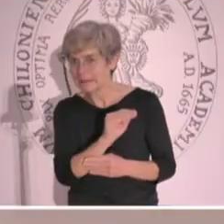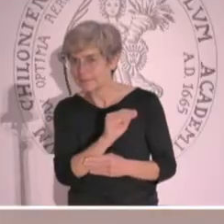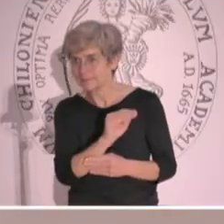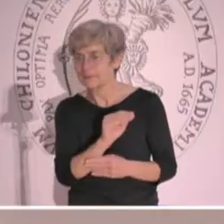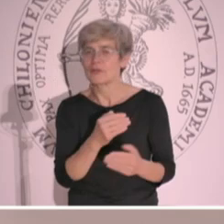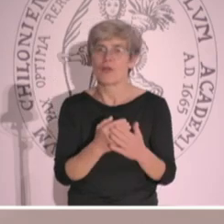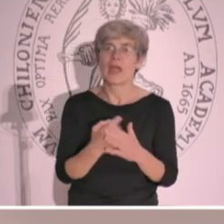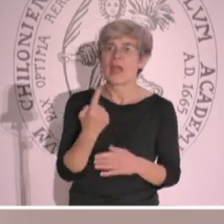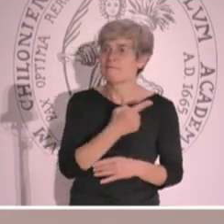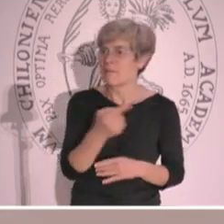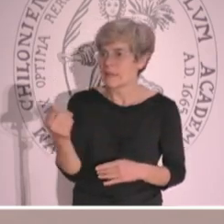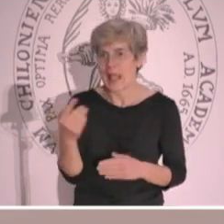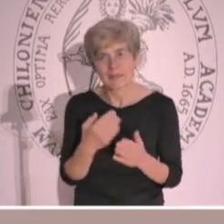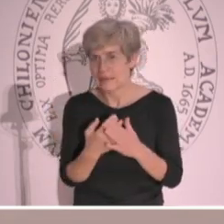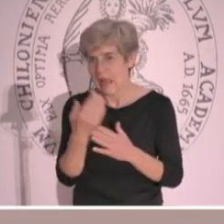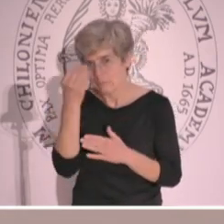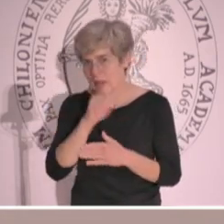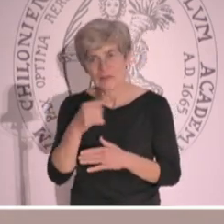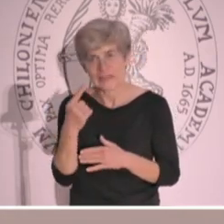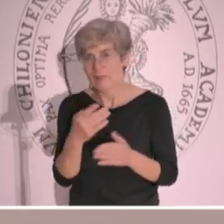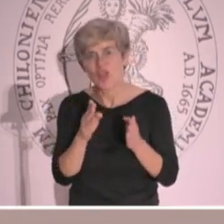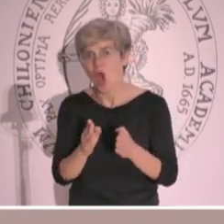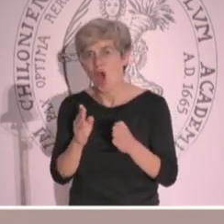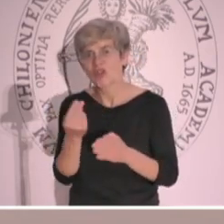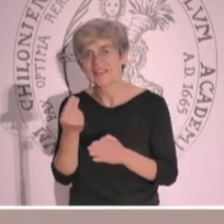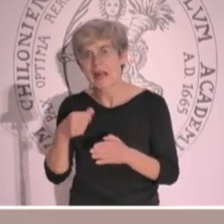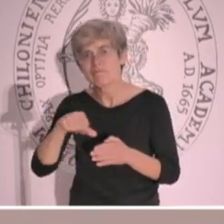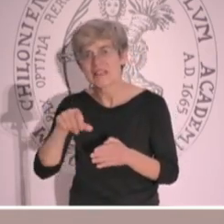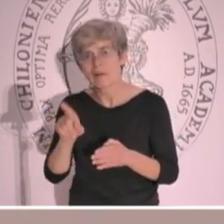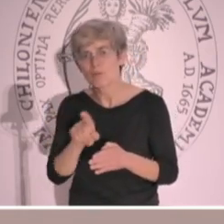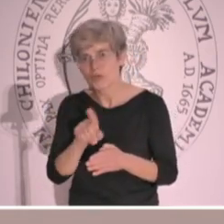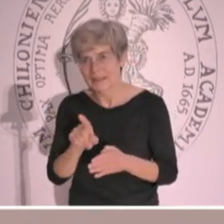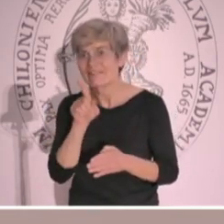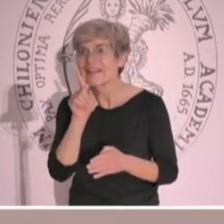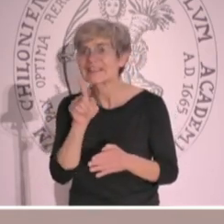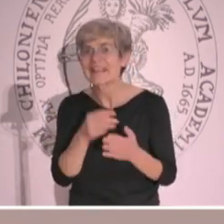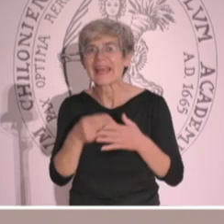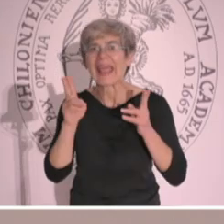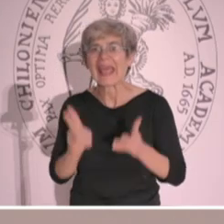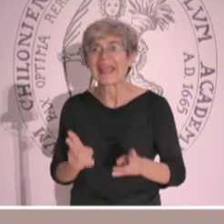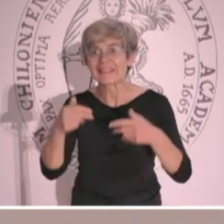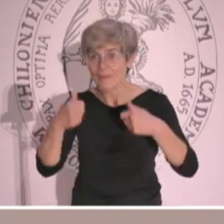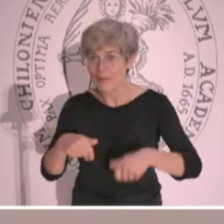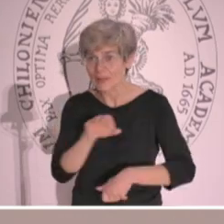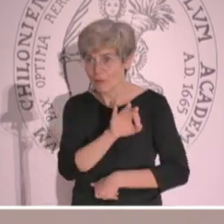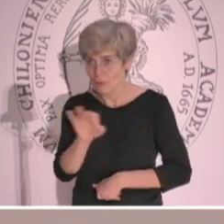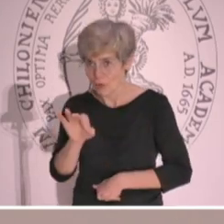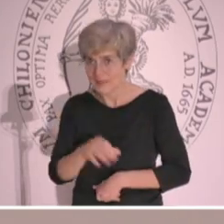Ordnungsgeld bezahlen, weil das ist eine Rechtspflicht, sich anzumelden. Aber wir wollen es Ihnen auch versüßen. Wir zahlen Ihnen 100